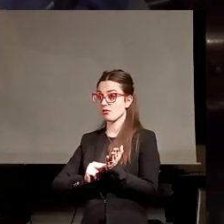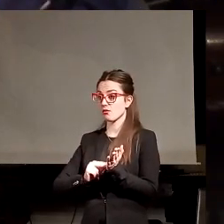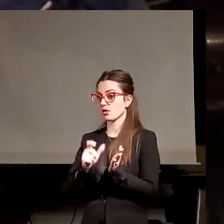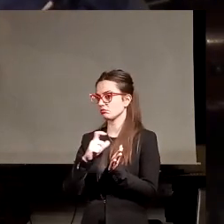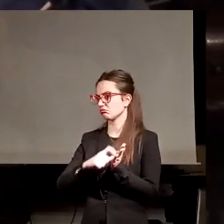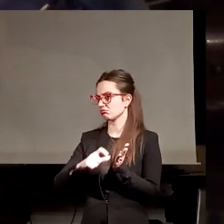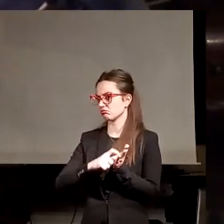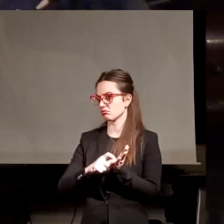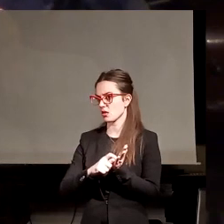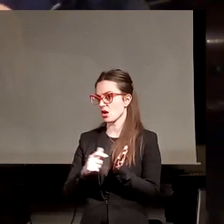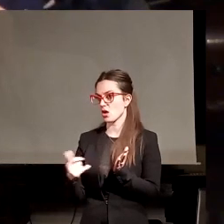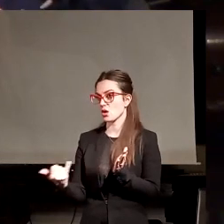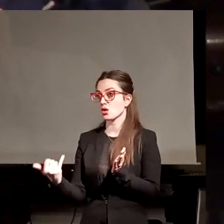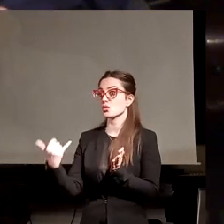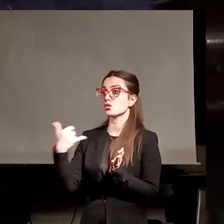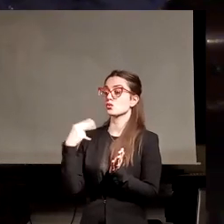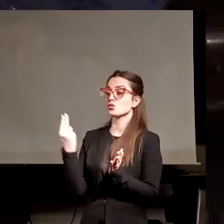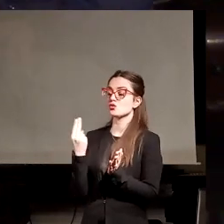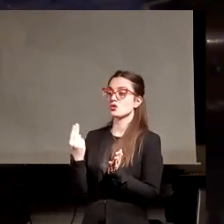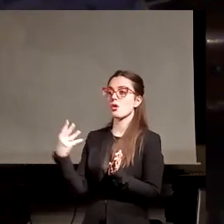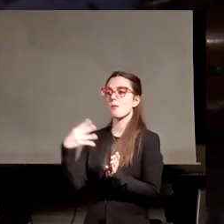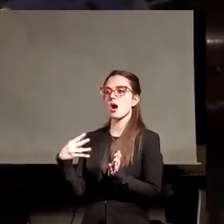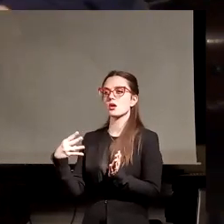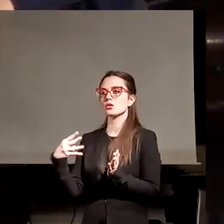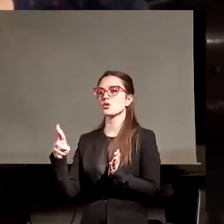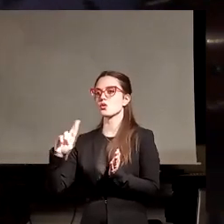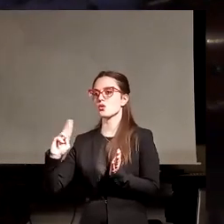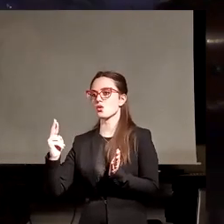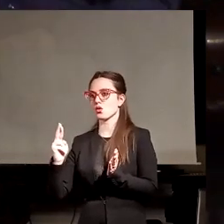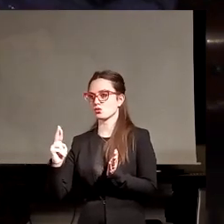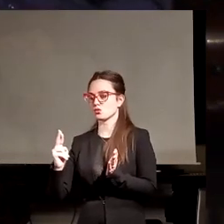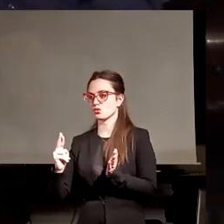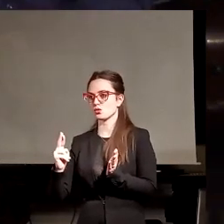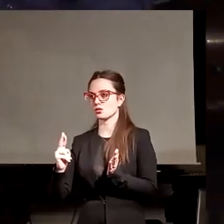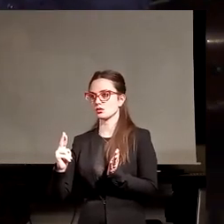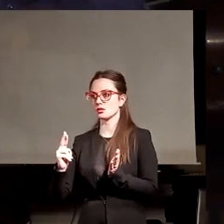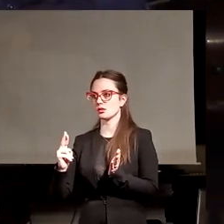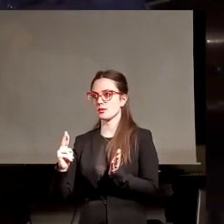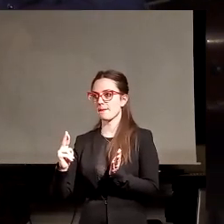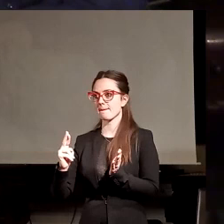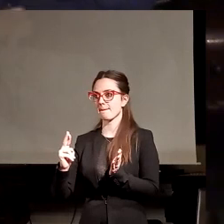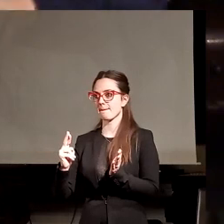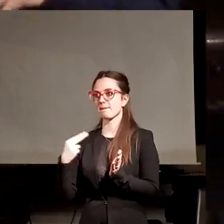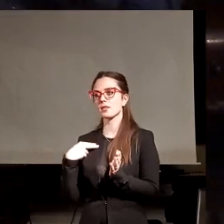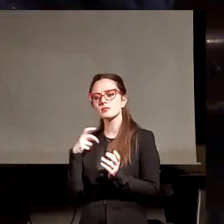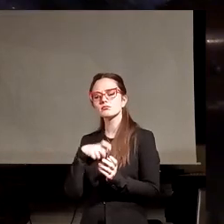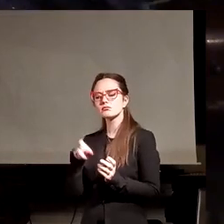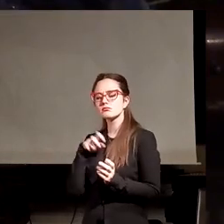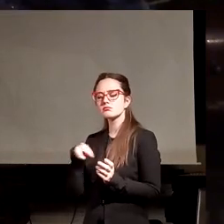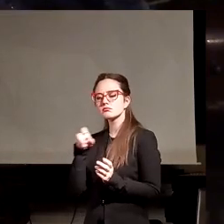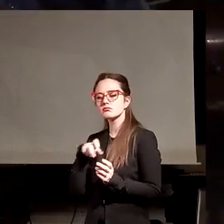suicidio di mark rothko un pittore che amo molto che ha già dato in pellegrinaggio